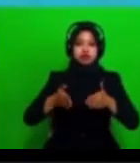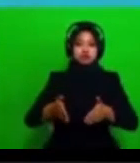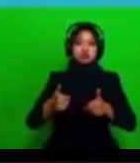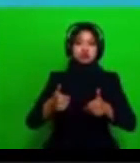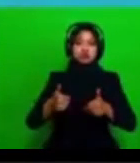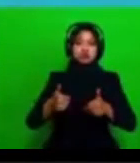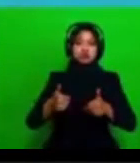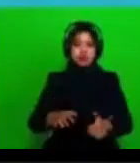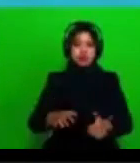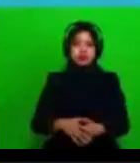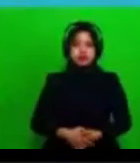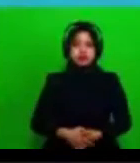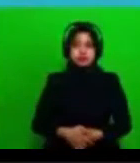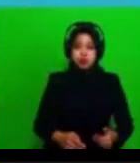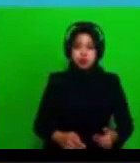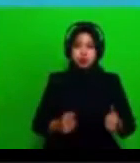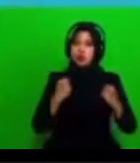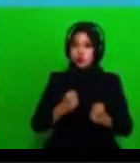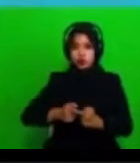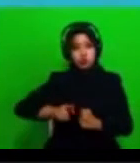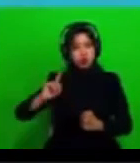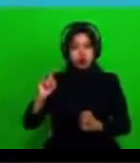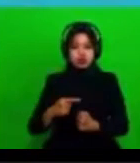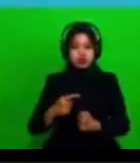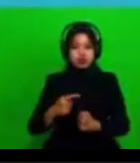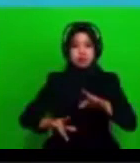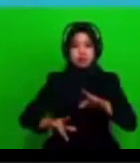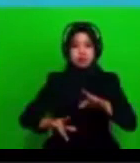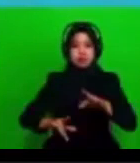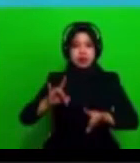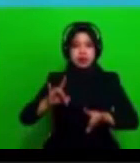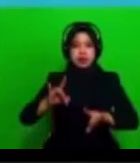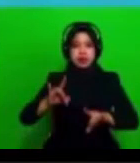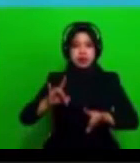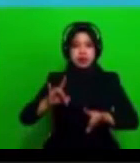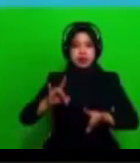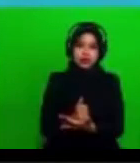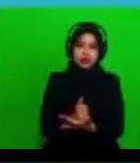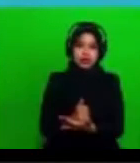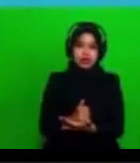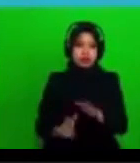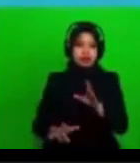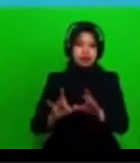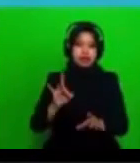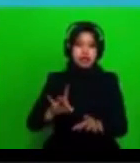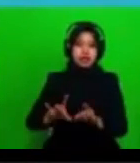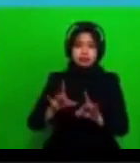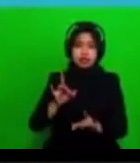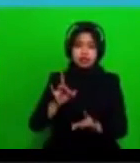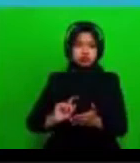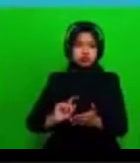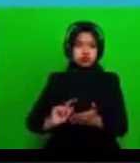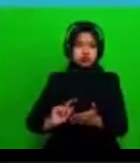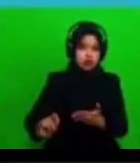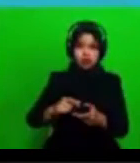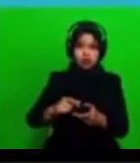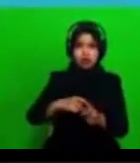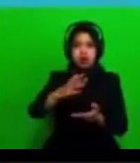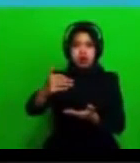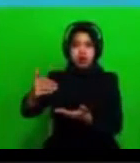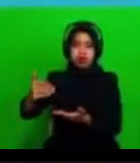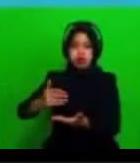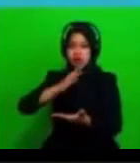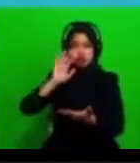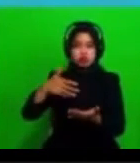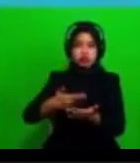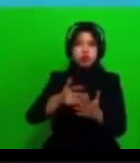perkuat infrastruktur, terlalu naif kalau kita tidak memperkuat infrastruktur. Manajemen itu juga penting. Manajemen sekolah berbasis platform, data,